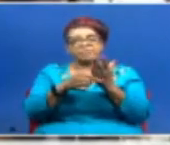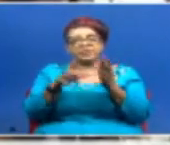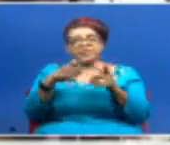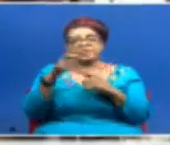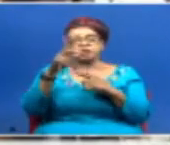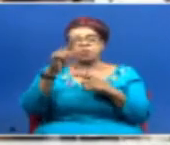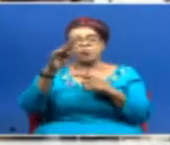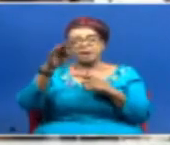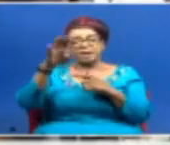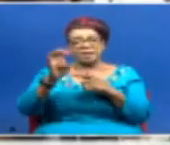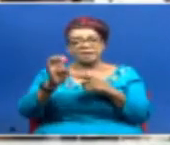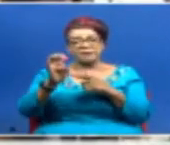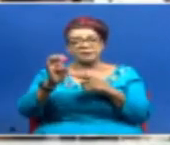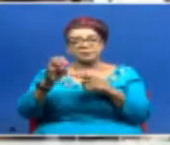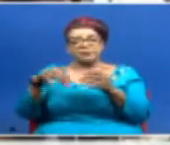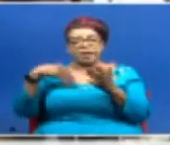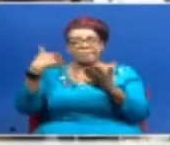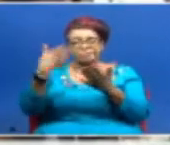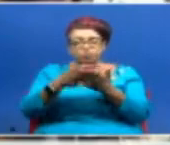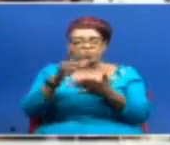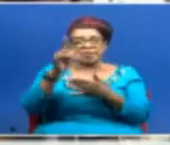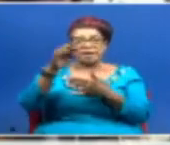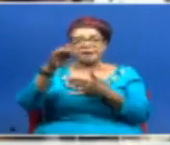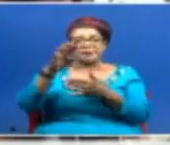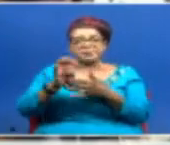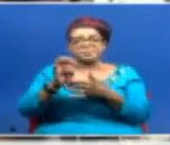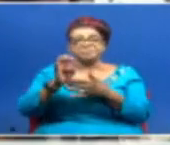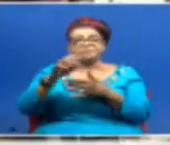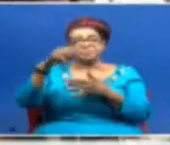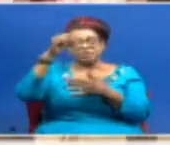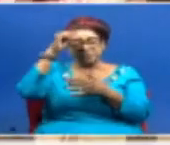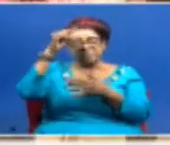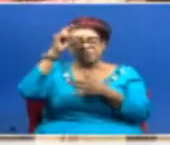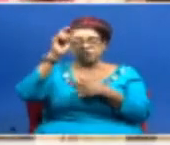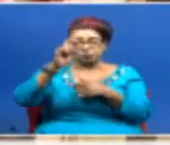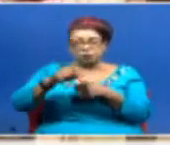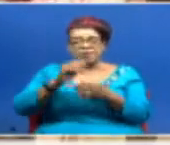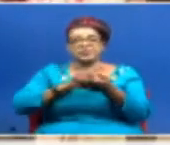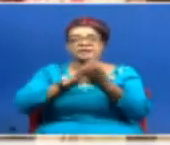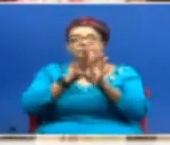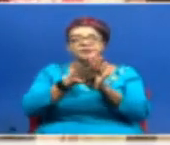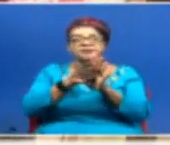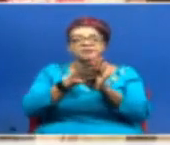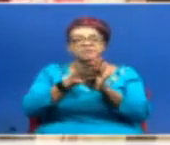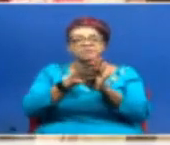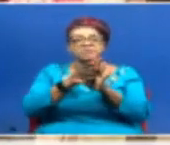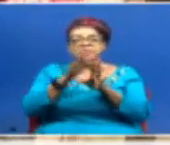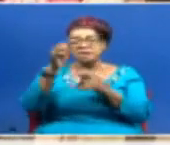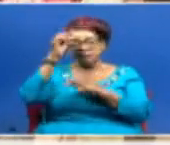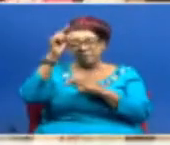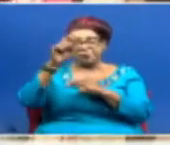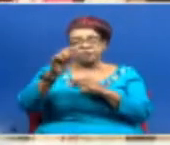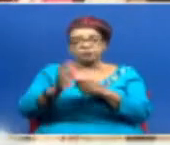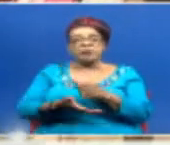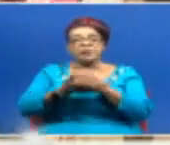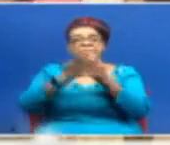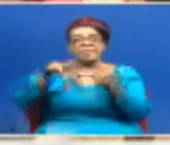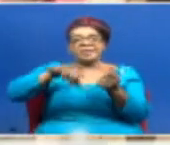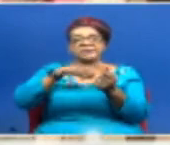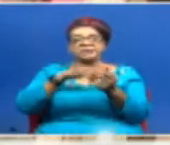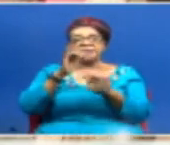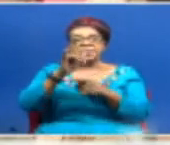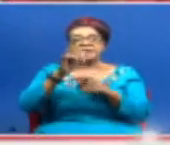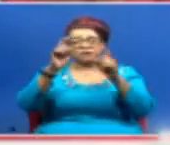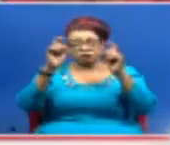hapo inaenda mpaka Kiare. Serikali yetu iingilie. Serikali tusaidie. Hii maji inatusumbua irundi kwa